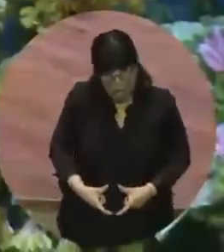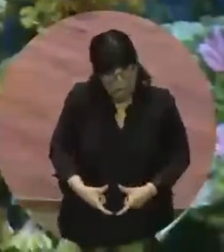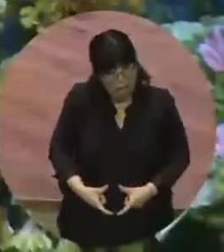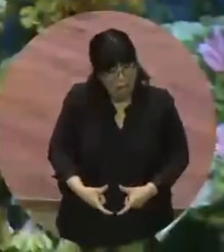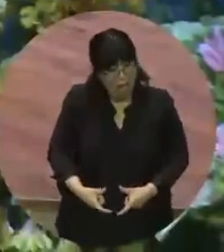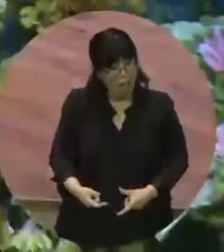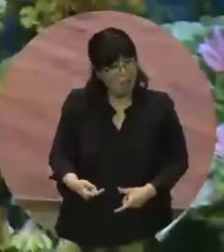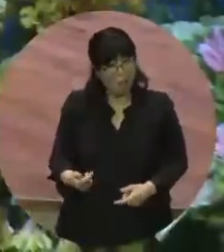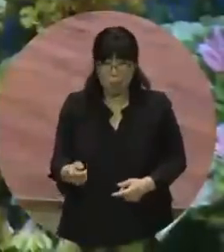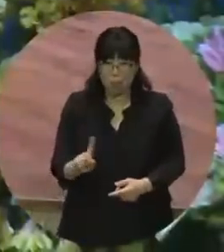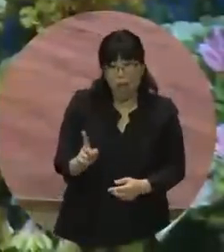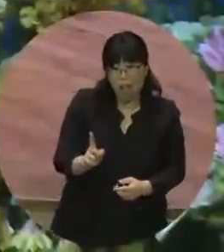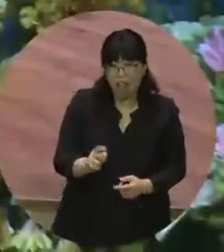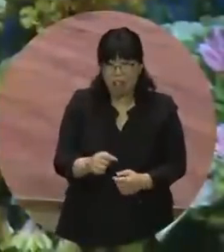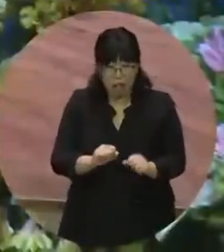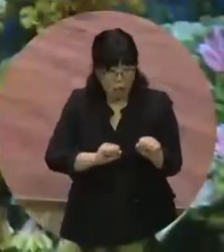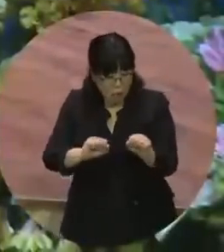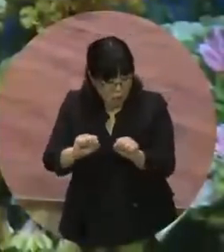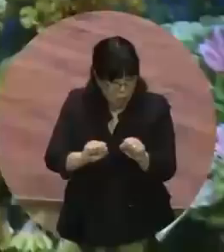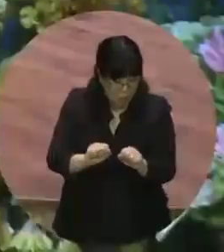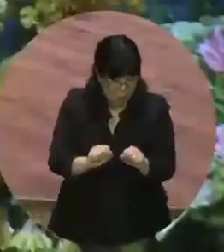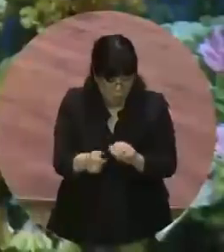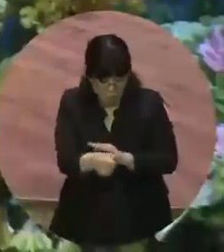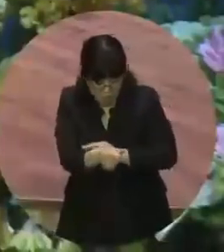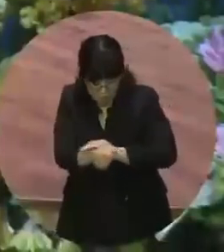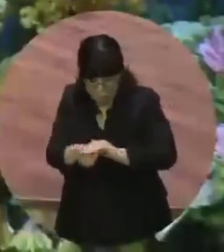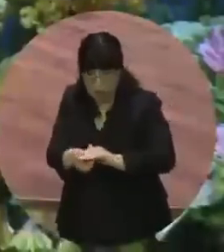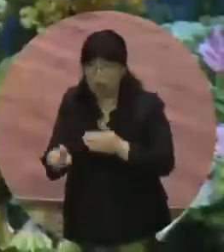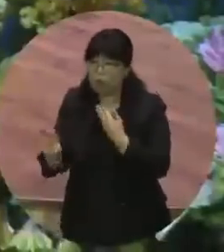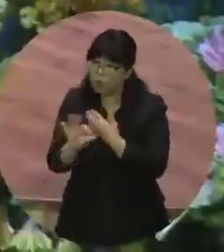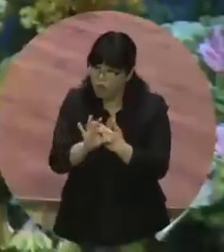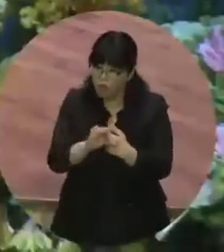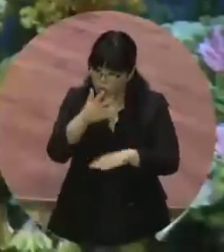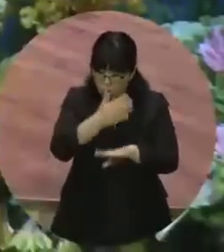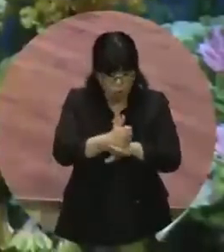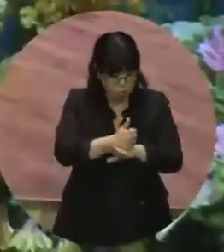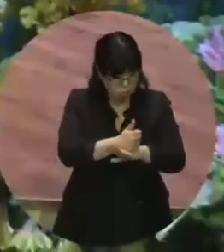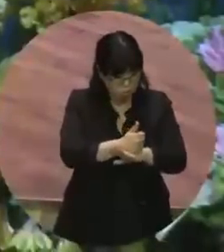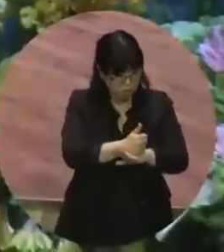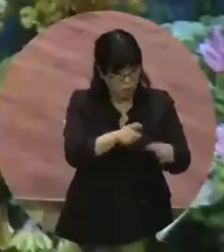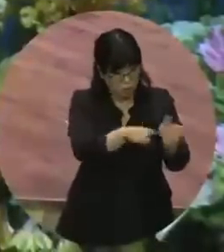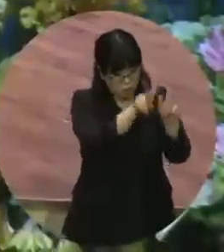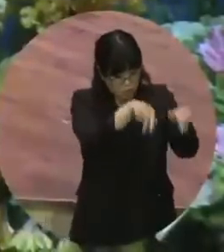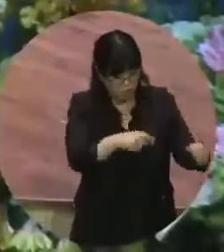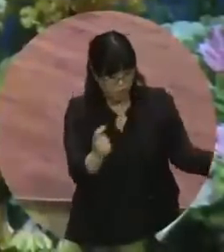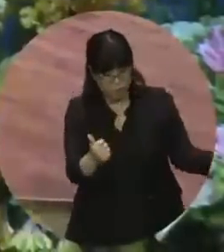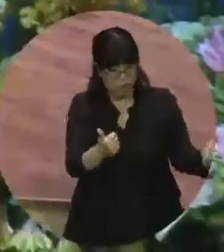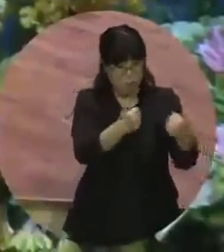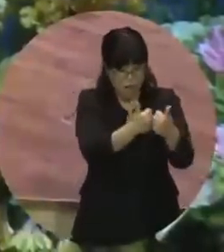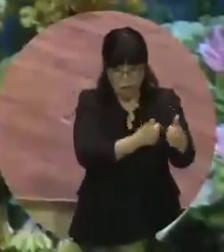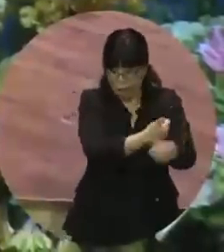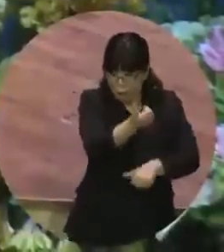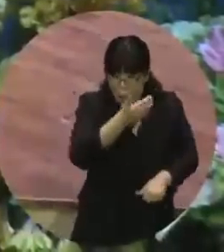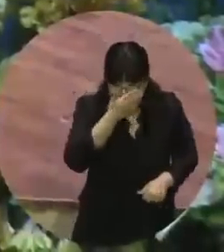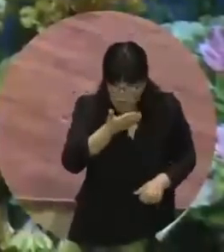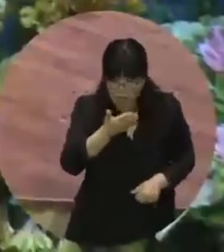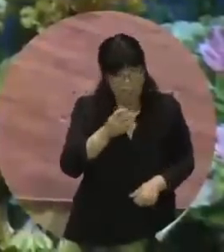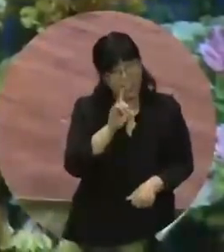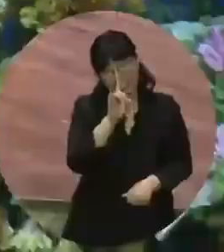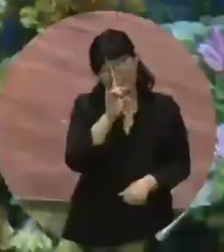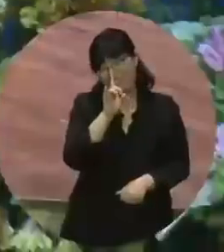도전해요. 아멘. 그렇게 해야 돼요, 여러분. 그 불신자가 볼 때도 야, 예수님